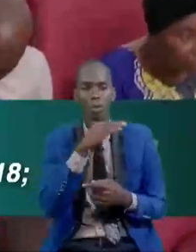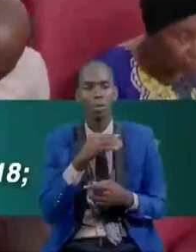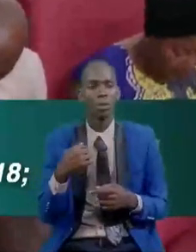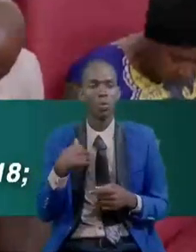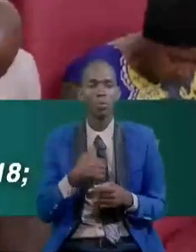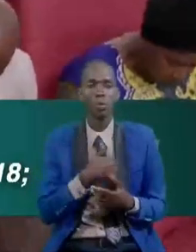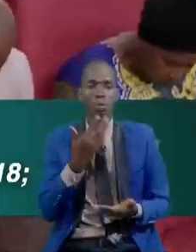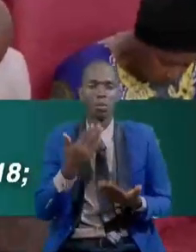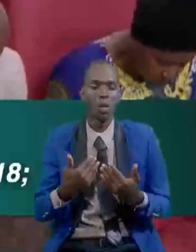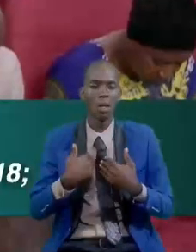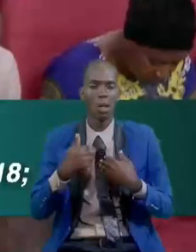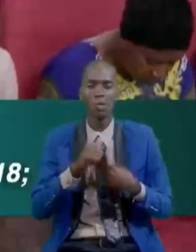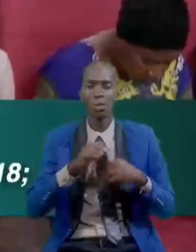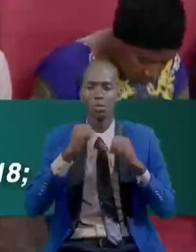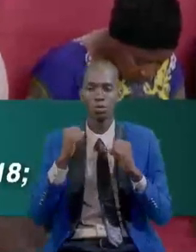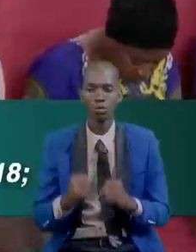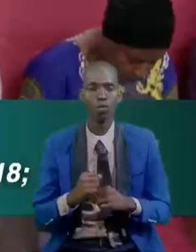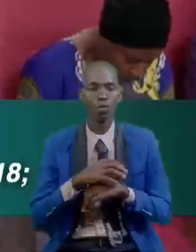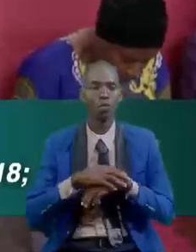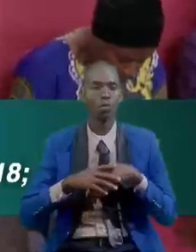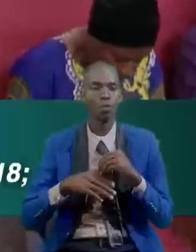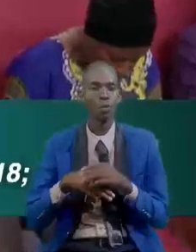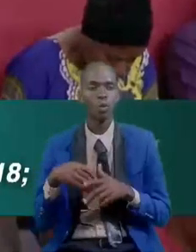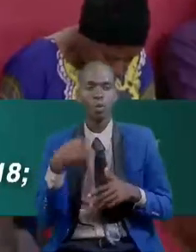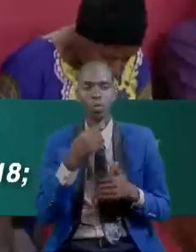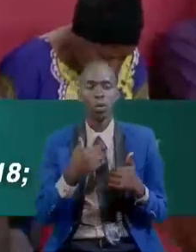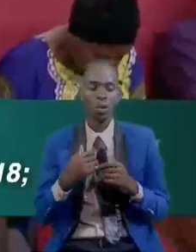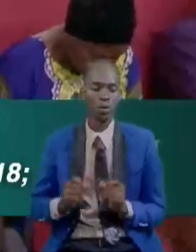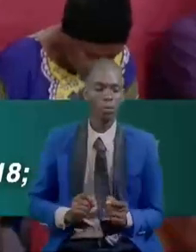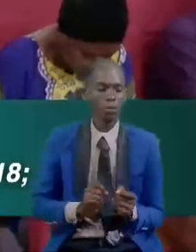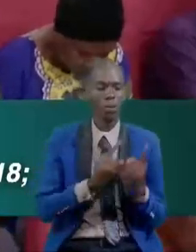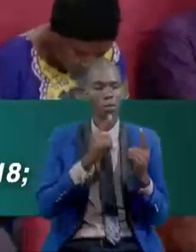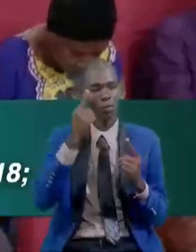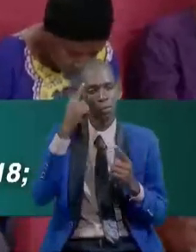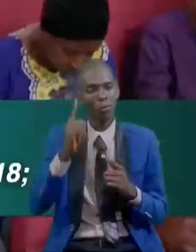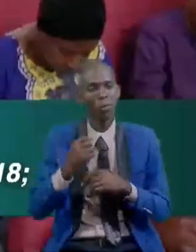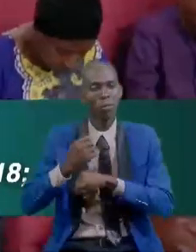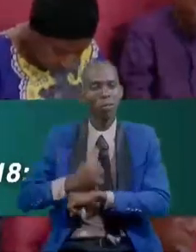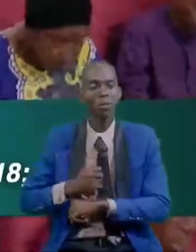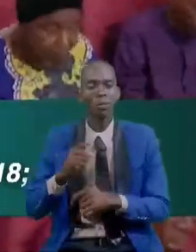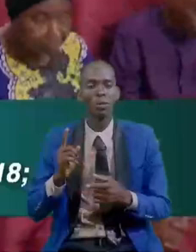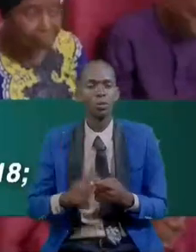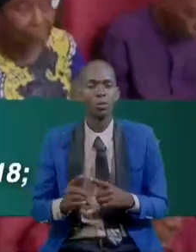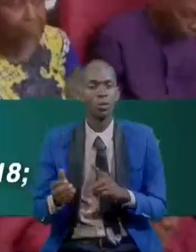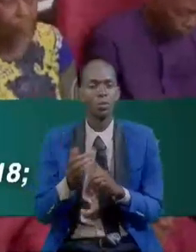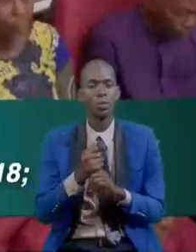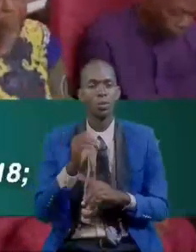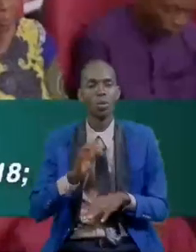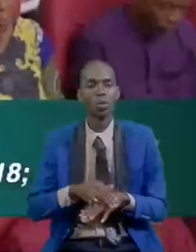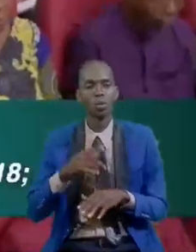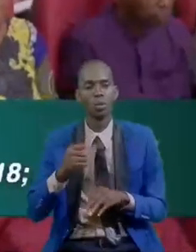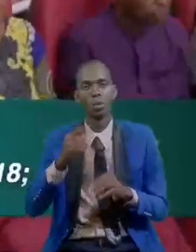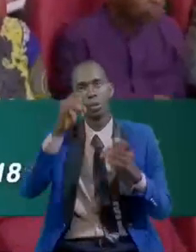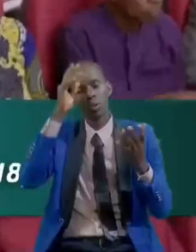encouragement, nous dont le seul refuge a été de saisir l'espérance qui nous était